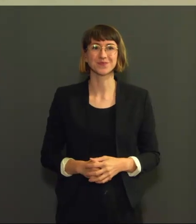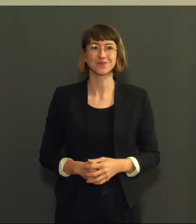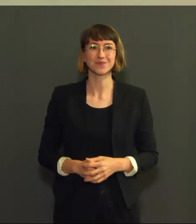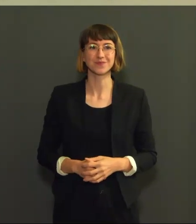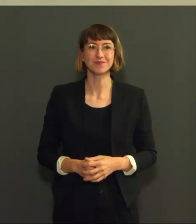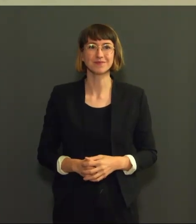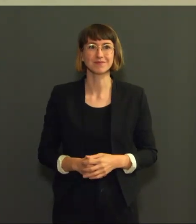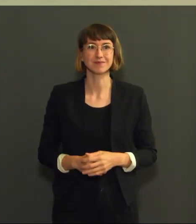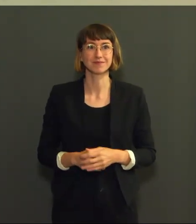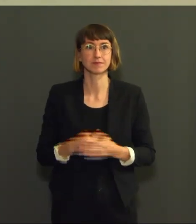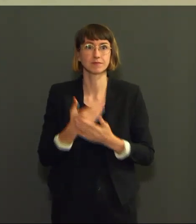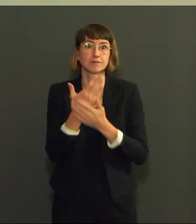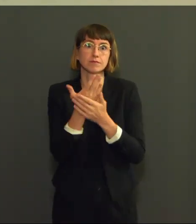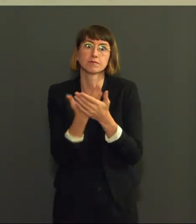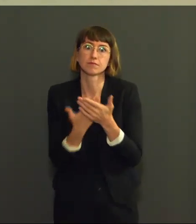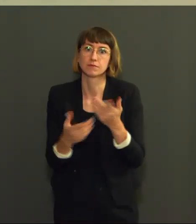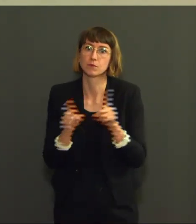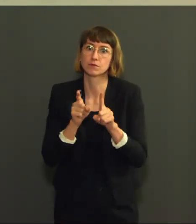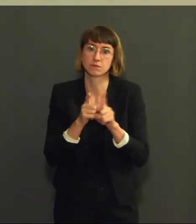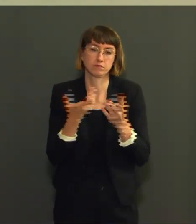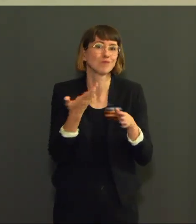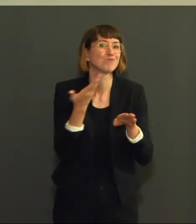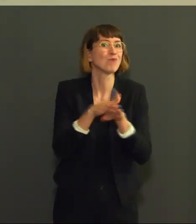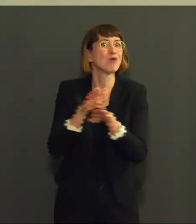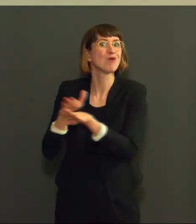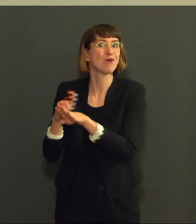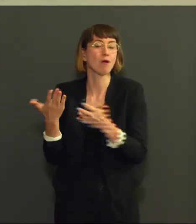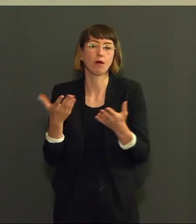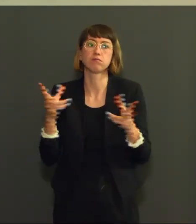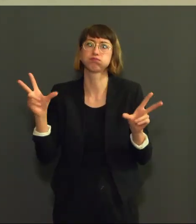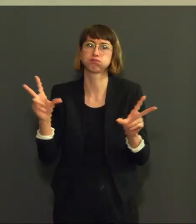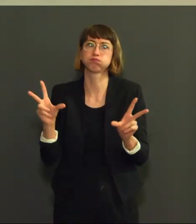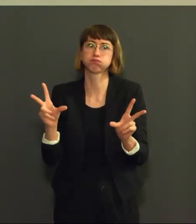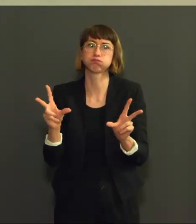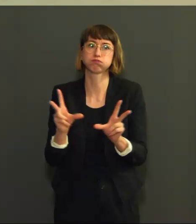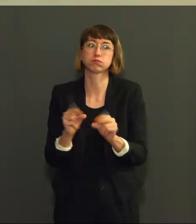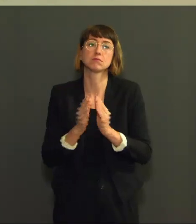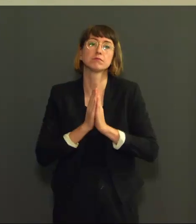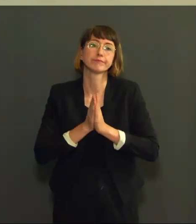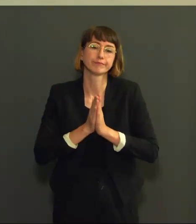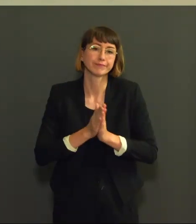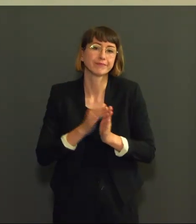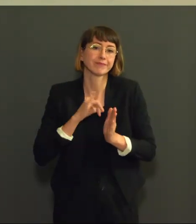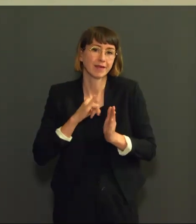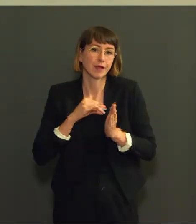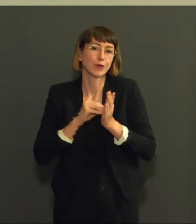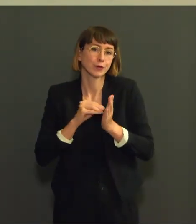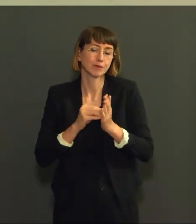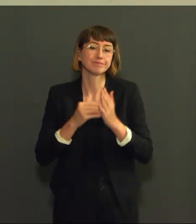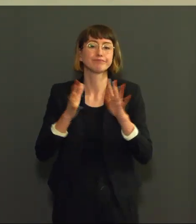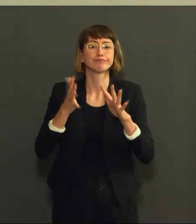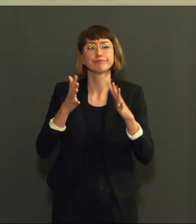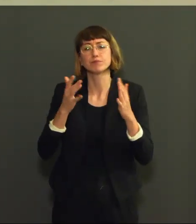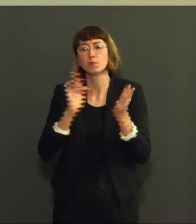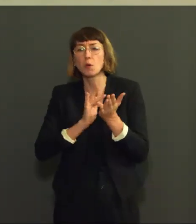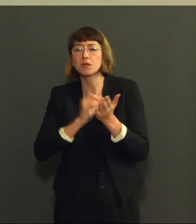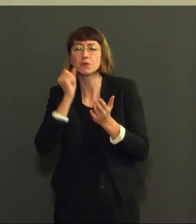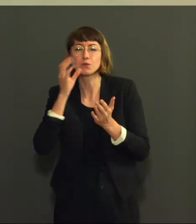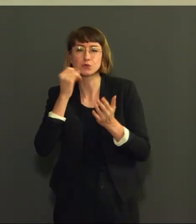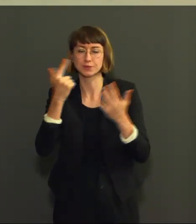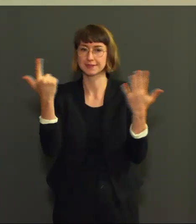suivre la même tendance à la baisse. Nous déplorons actuellement 7 décès en moyenne par jour. En l'occurrence, il y en